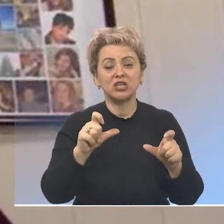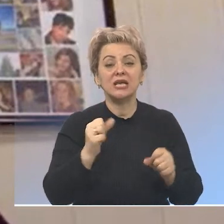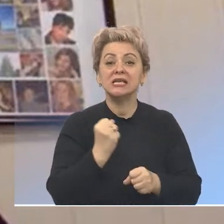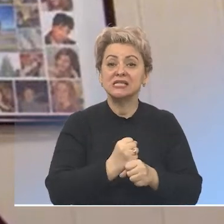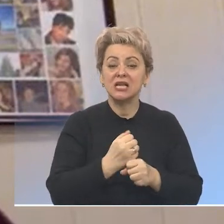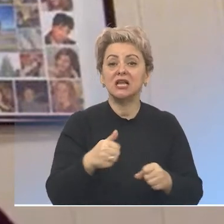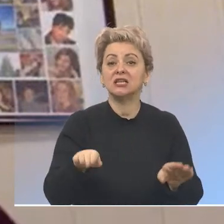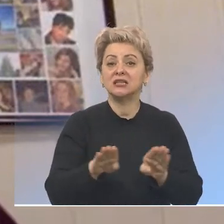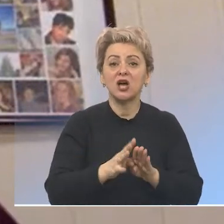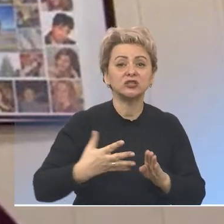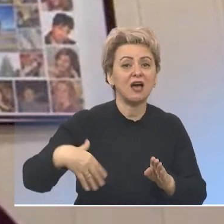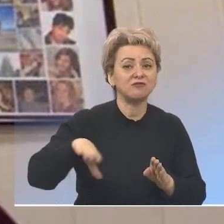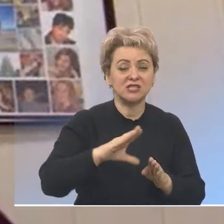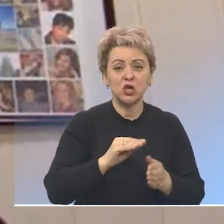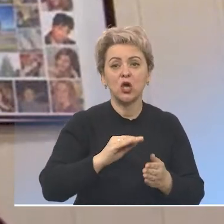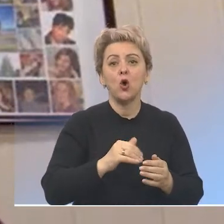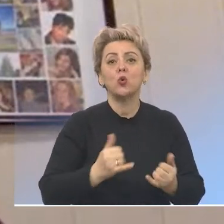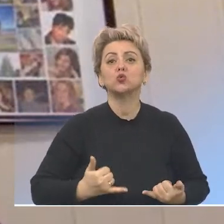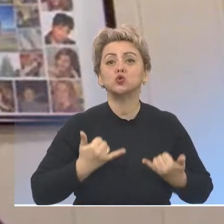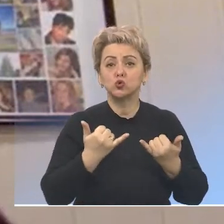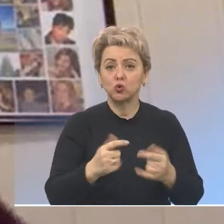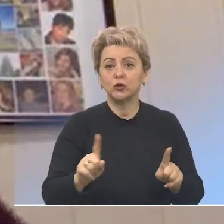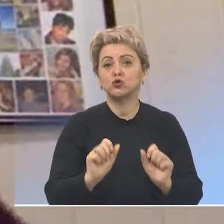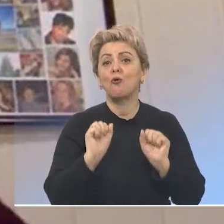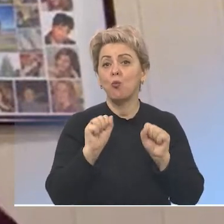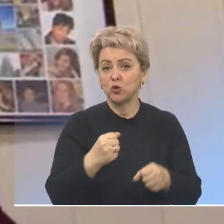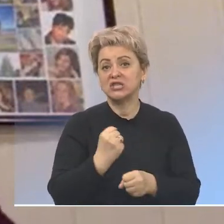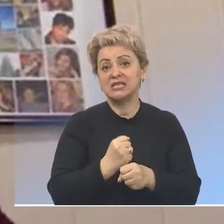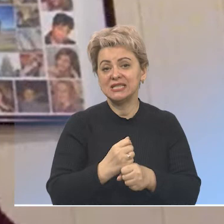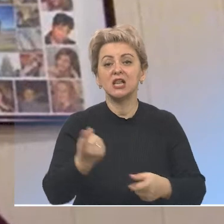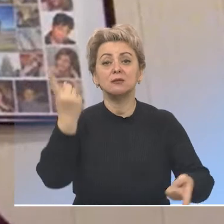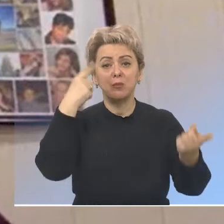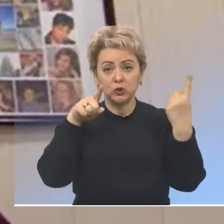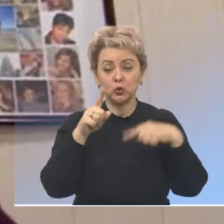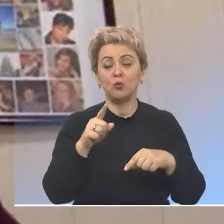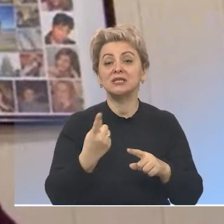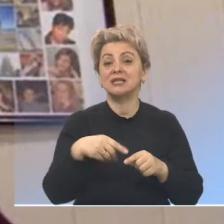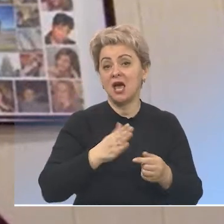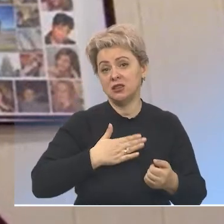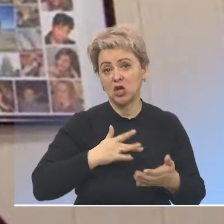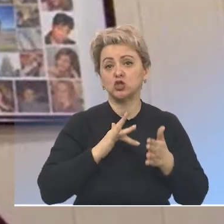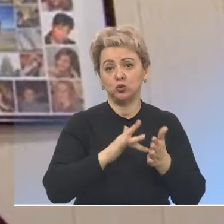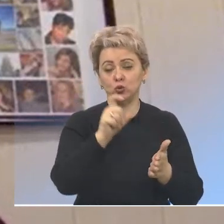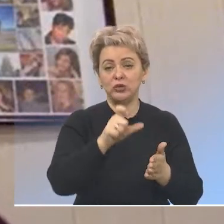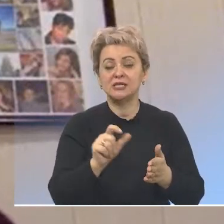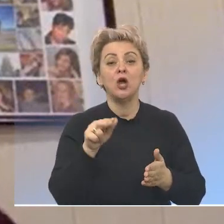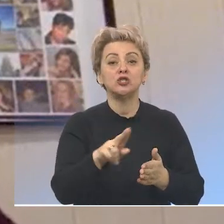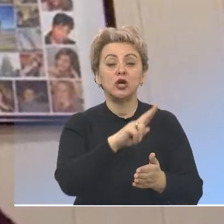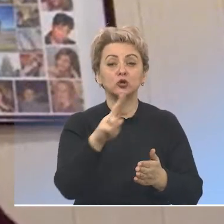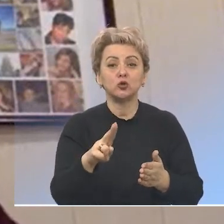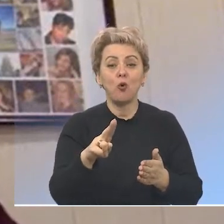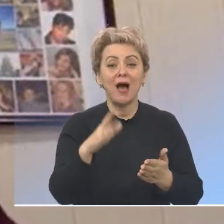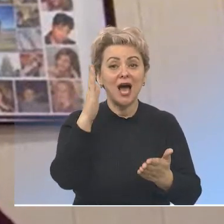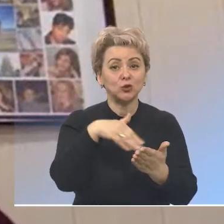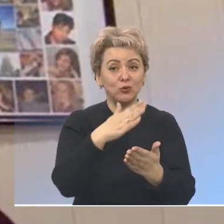пошли на все абсолютно уступки, какие только возможно было придумать для наших туристов. Даже те,